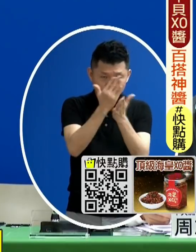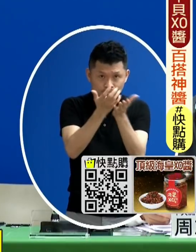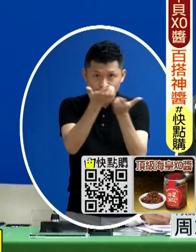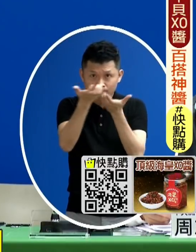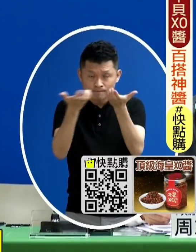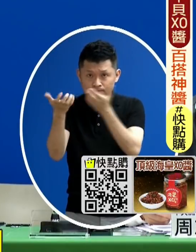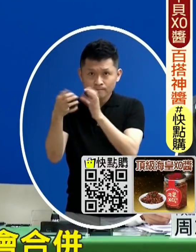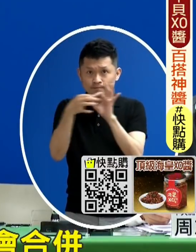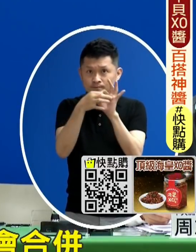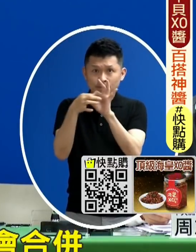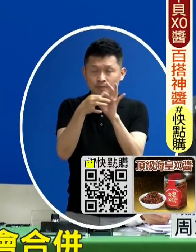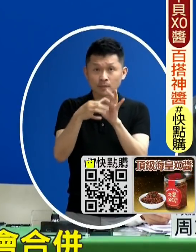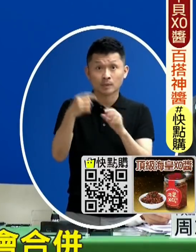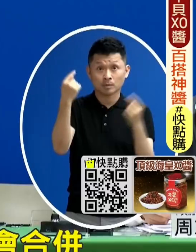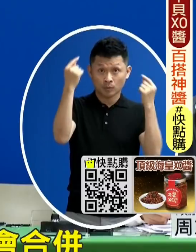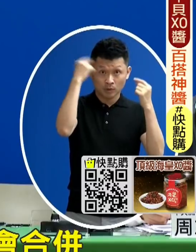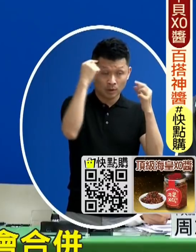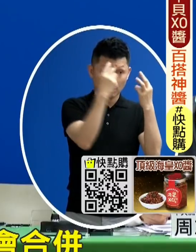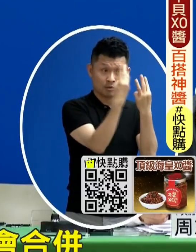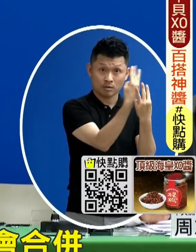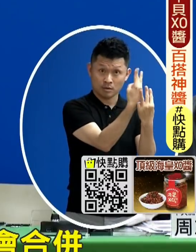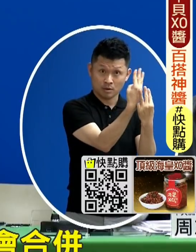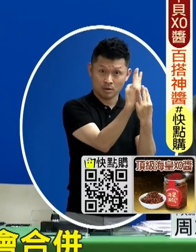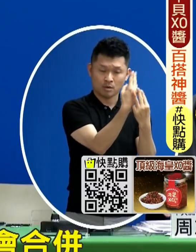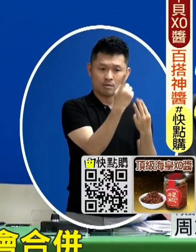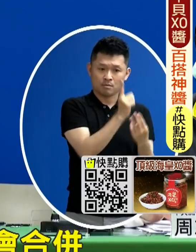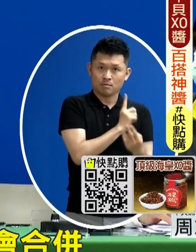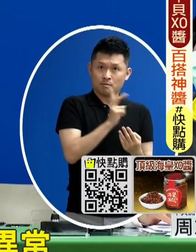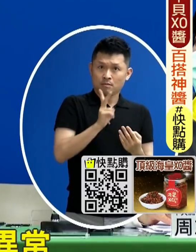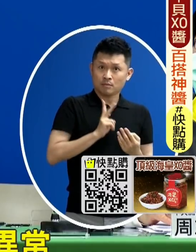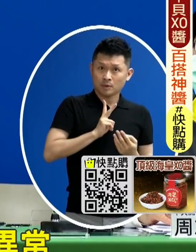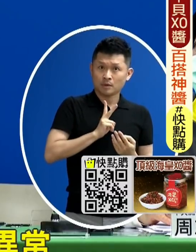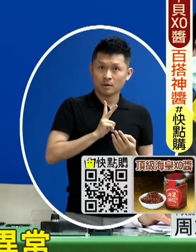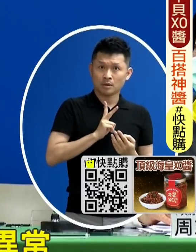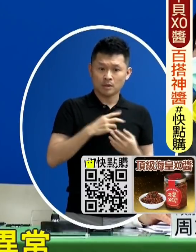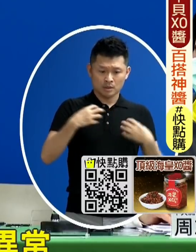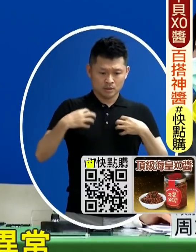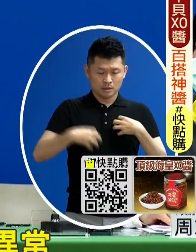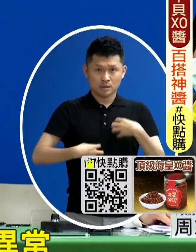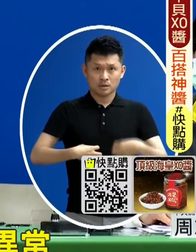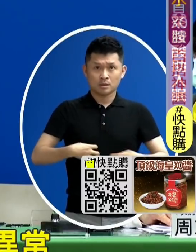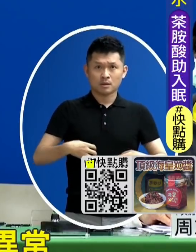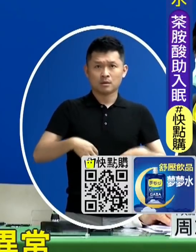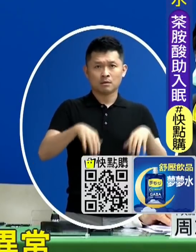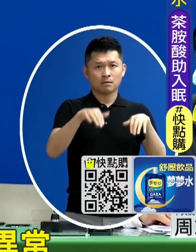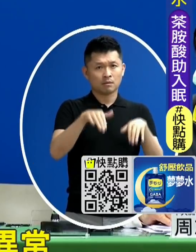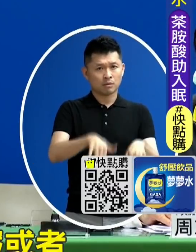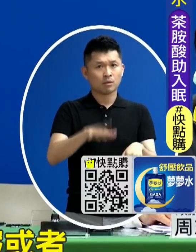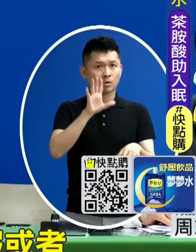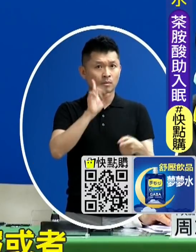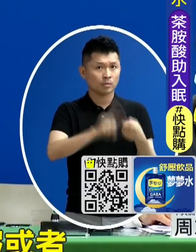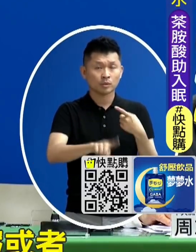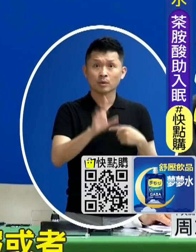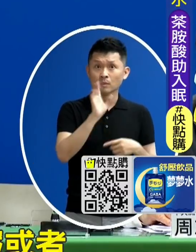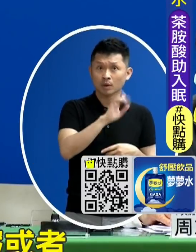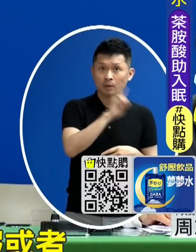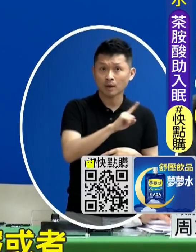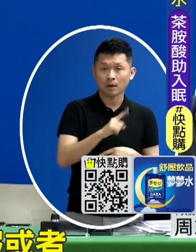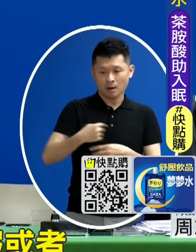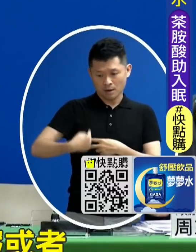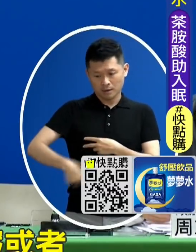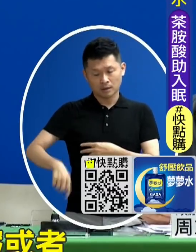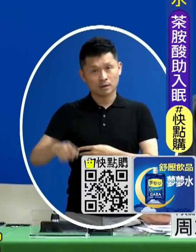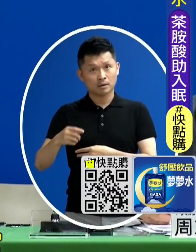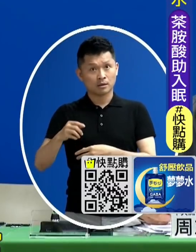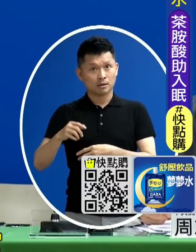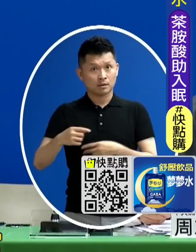关，就是说是脑炎的部分有可能会合并多重器官的一些功能的异常的时候，常常就会看到说有肝脏